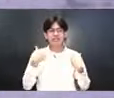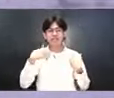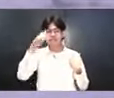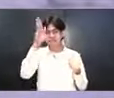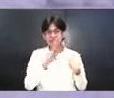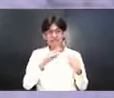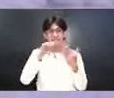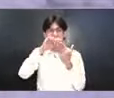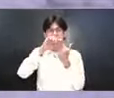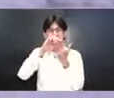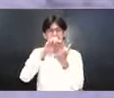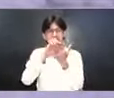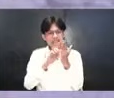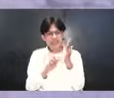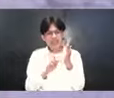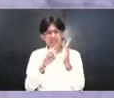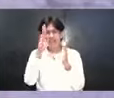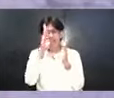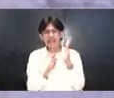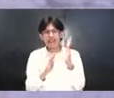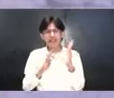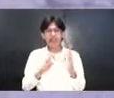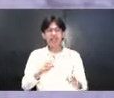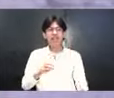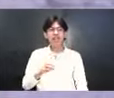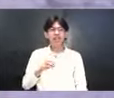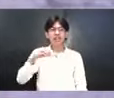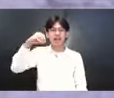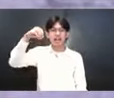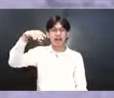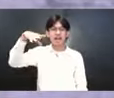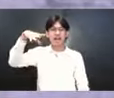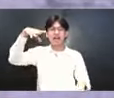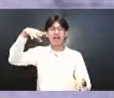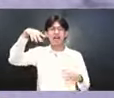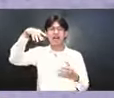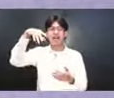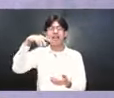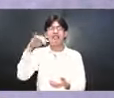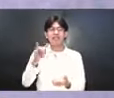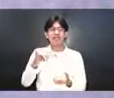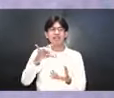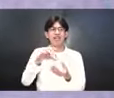mo, nung paghulog, boom! Ano nangyari sa kaluluwa mo? Humiwalay.